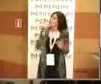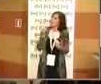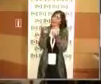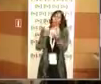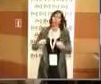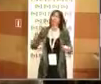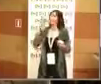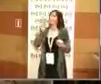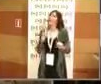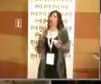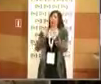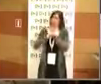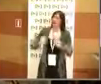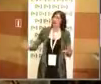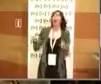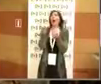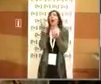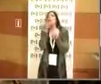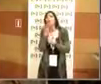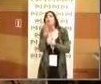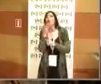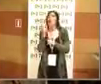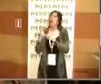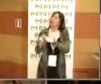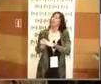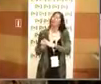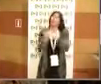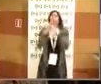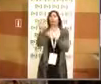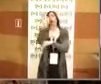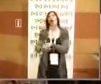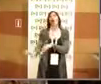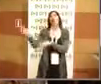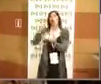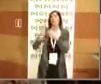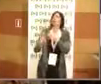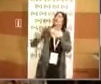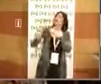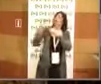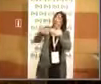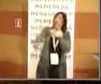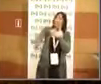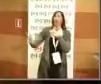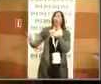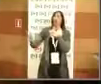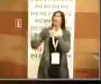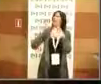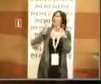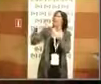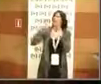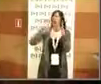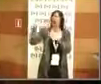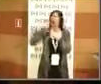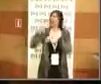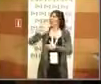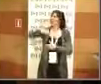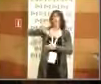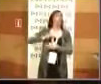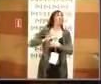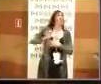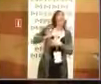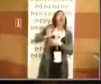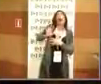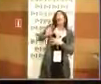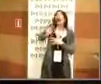la libertà, a sostegno dell'Europa. Che di fronte alla violenza delle mafie, noi saremo un'altra